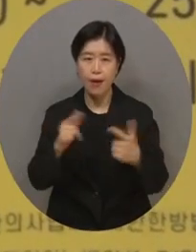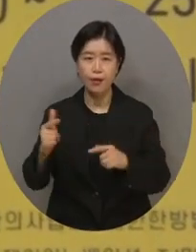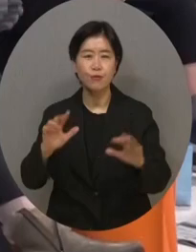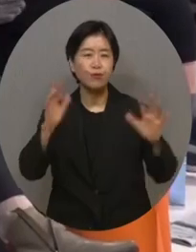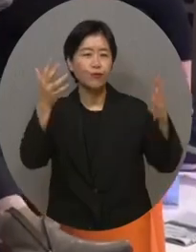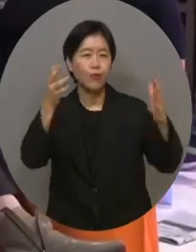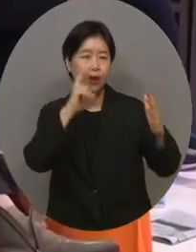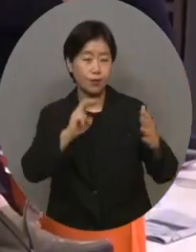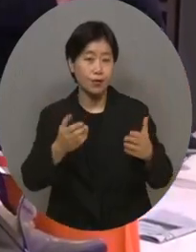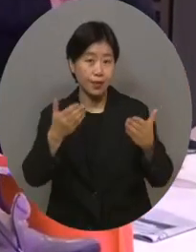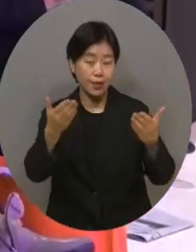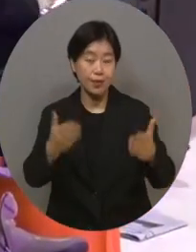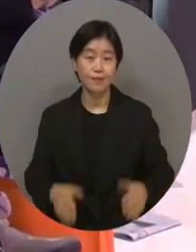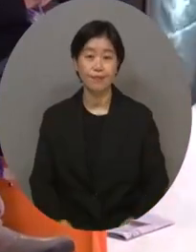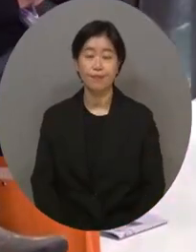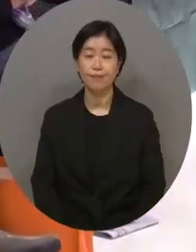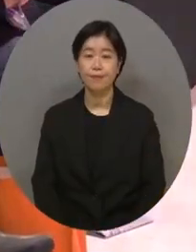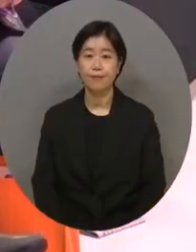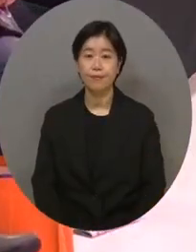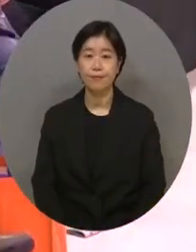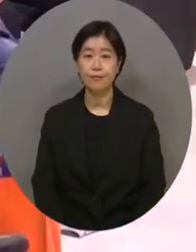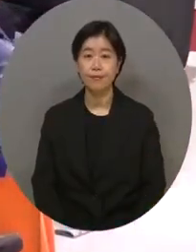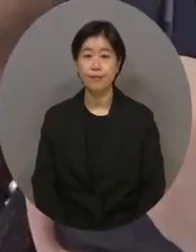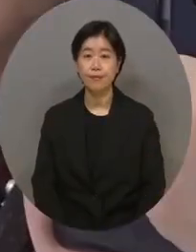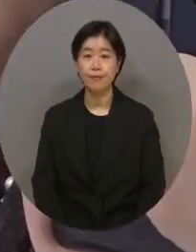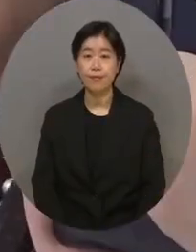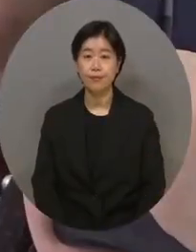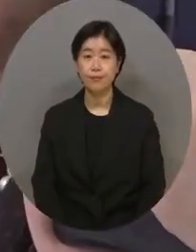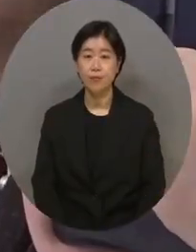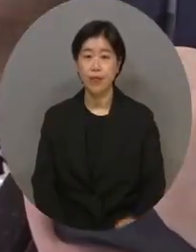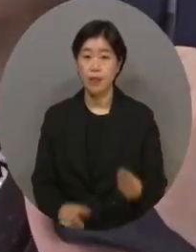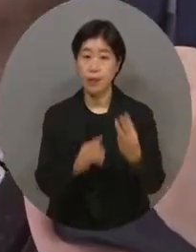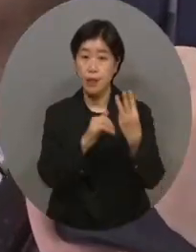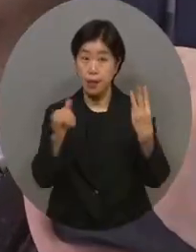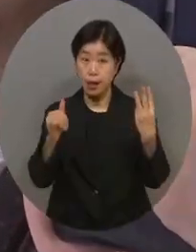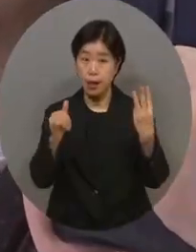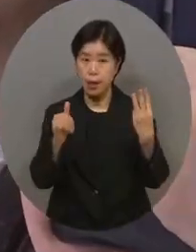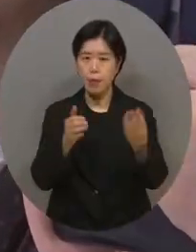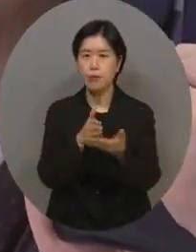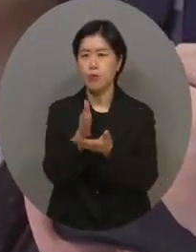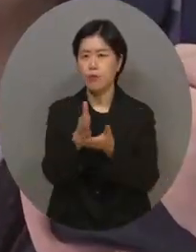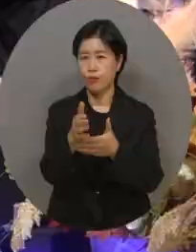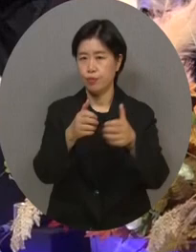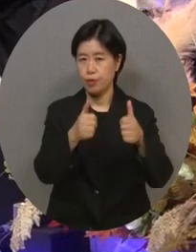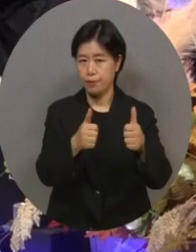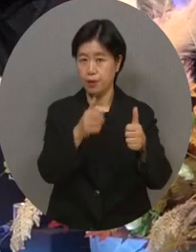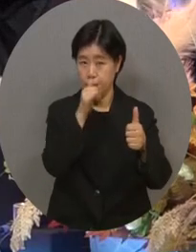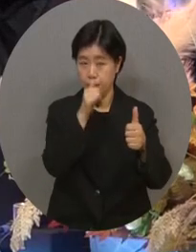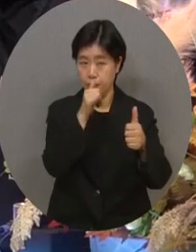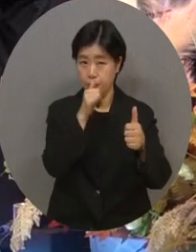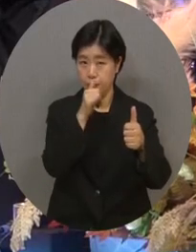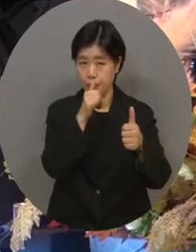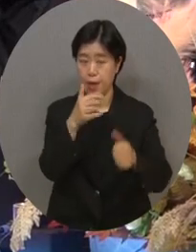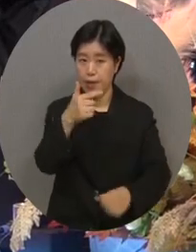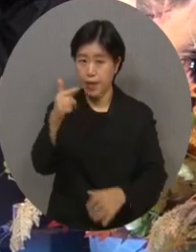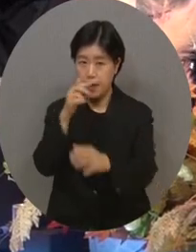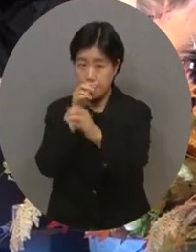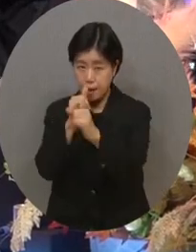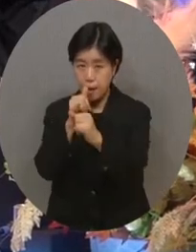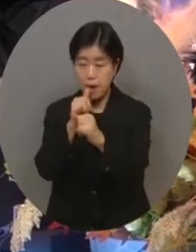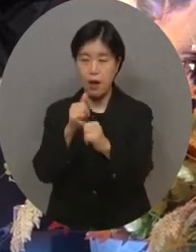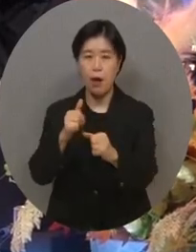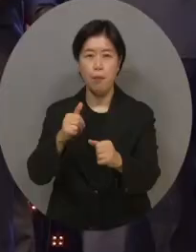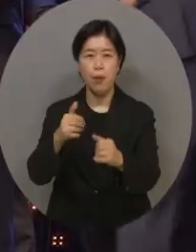이번 가요제를 더욱 뜨겁게 달궜습니다. 3명의 전문 심사위원회 심사를 통해 대상을 비롯한